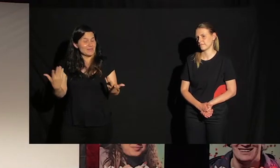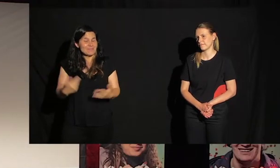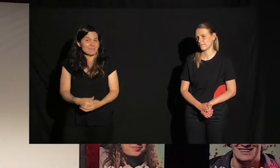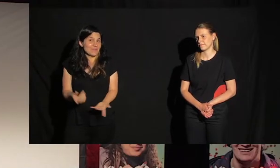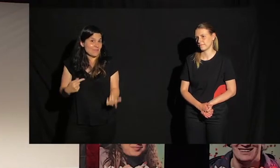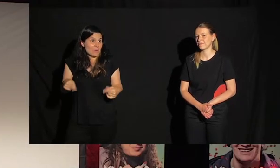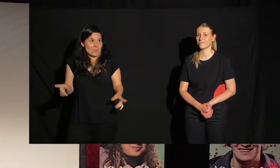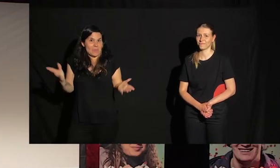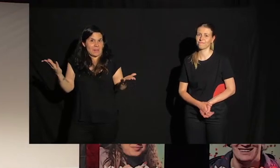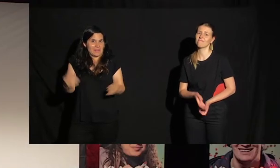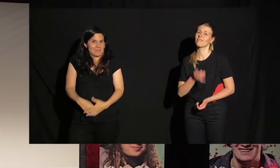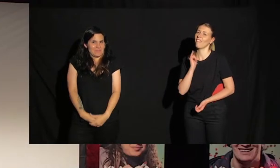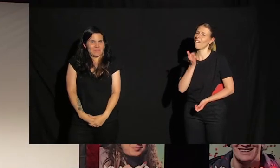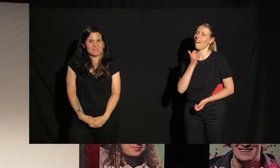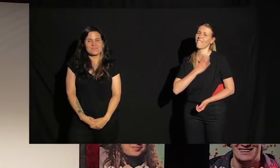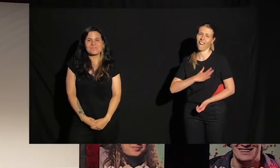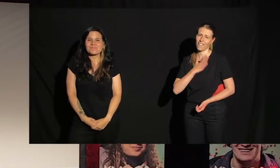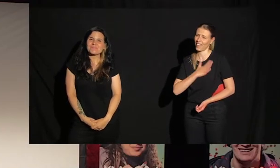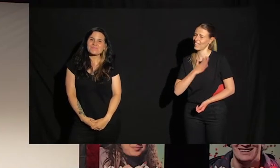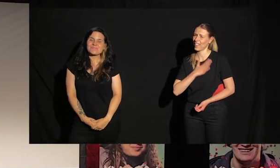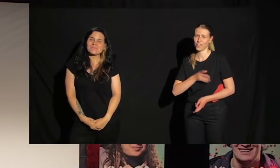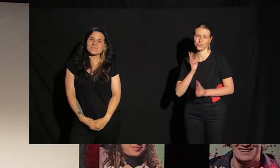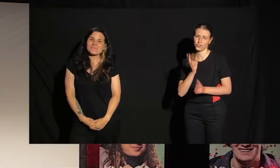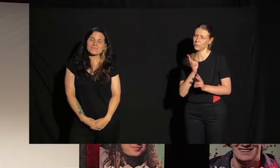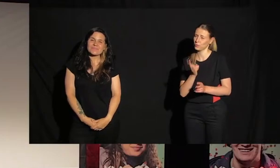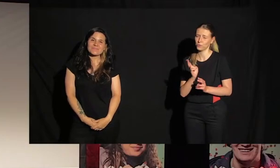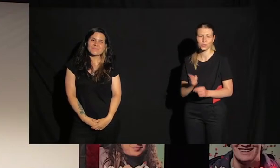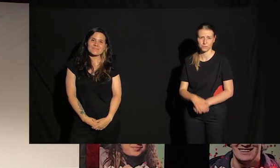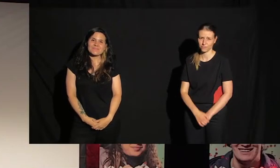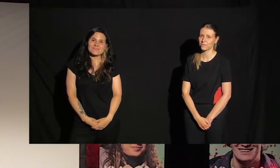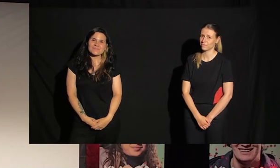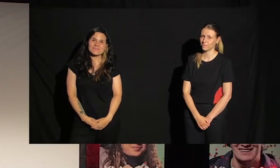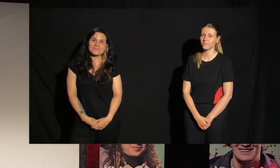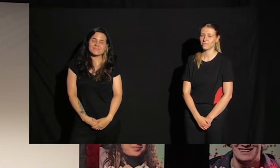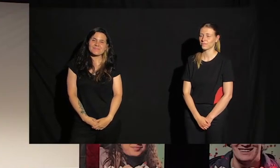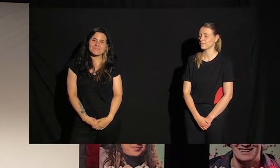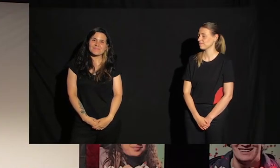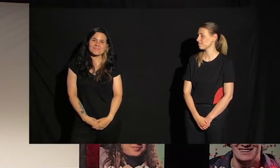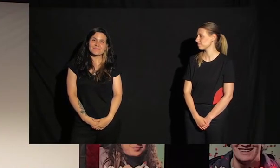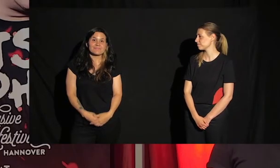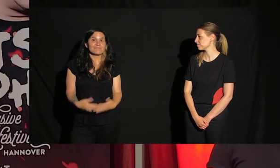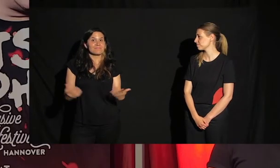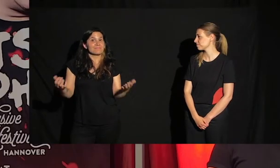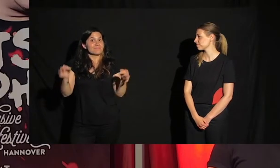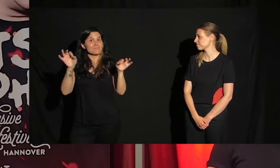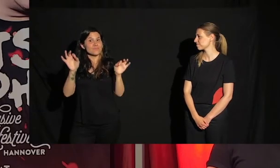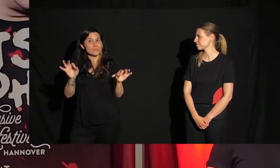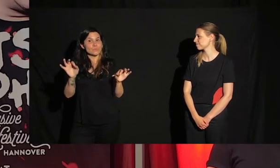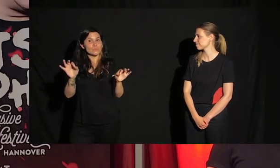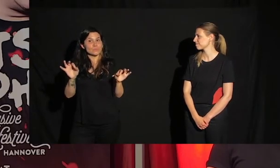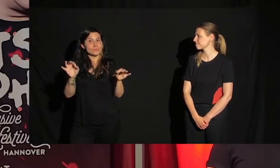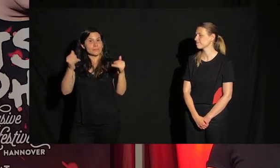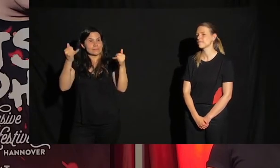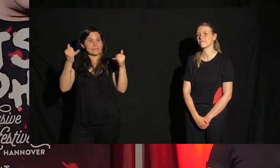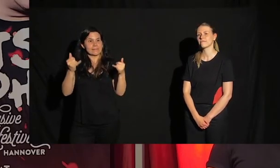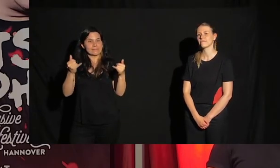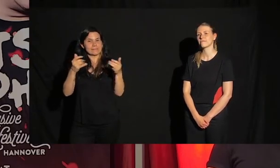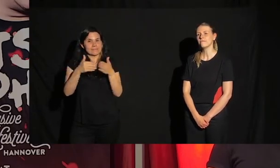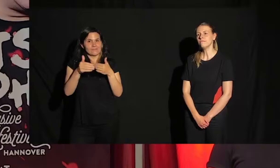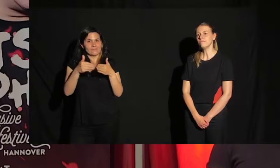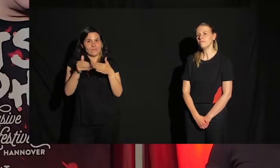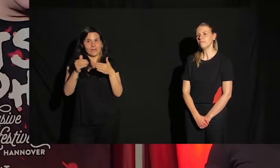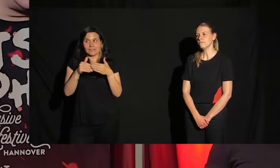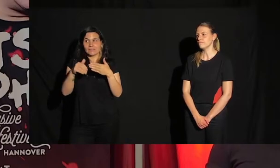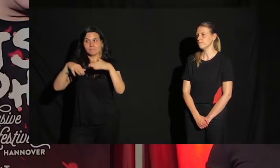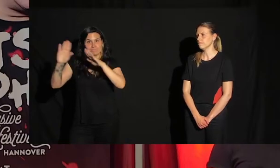coolsten. Ja, sehr gerne. Das stimmt, das wäre wirklich sehr cool. Gut, dann gibt es eine Überleitung. Ich würde sagen, wir